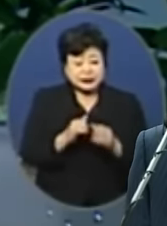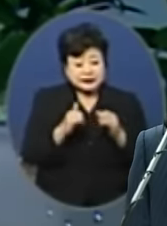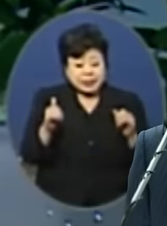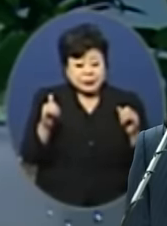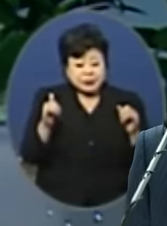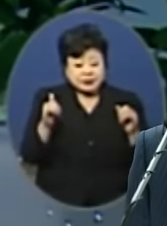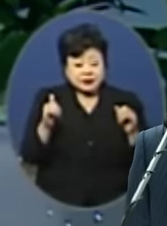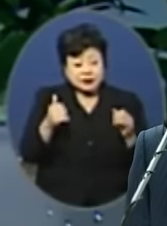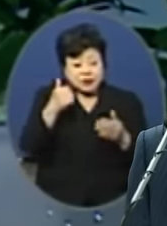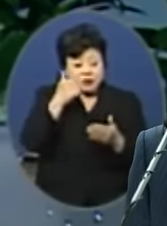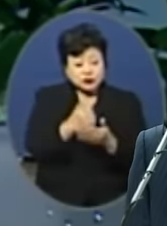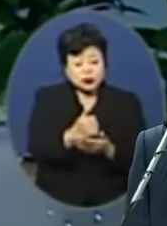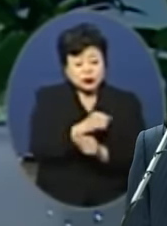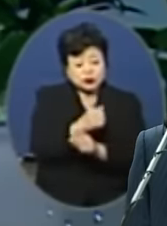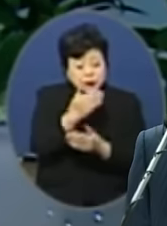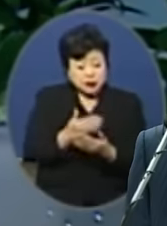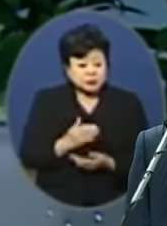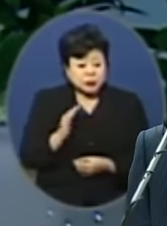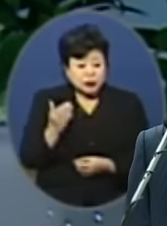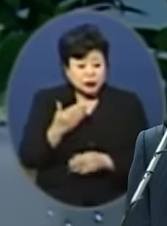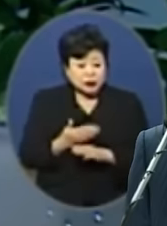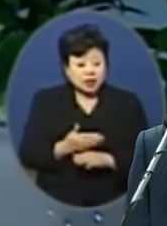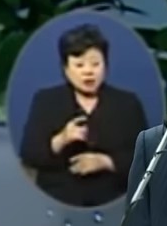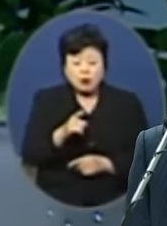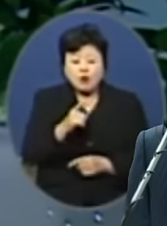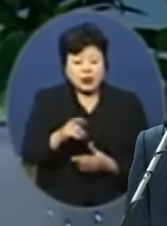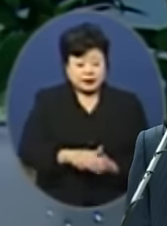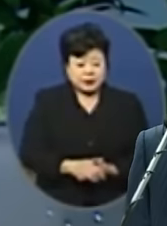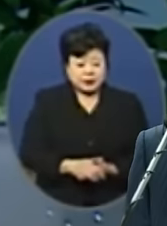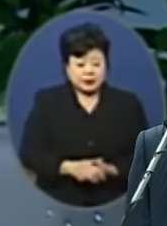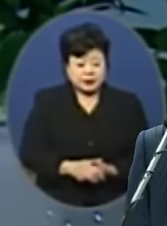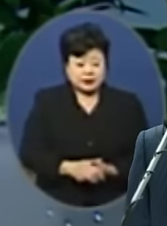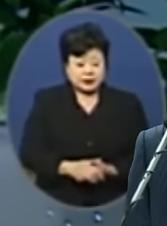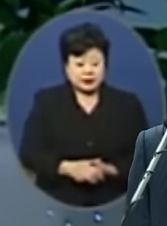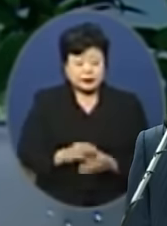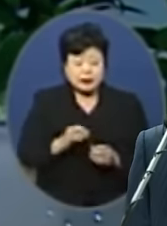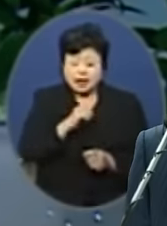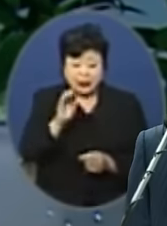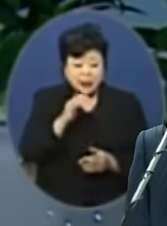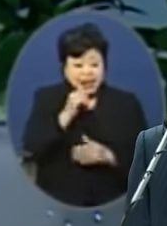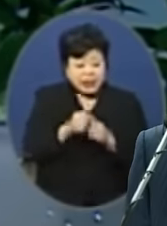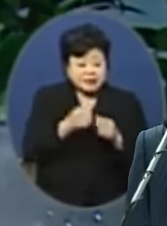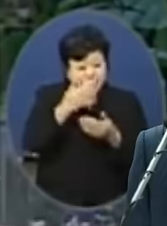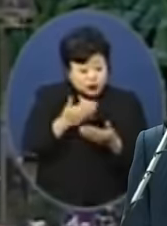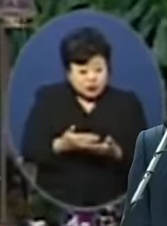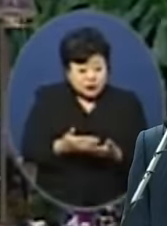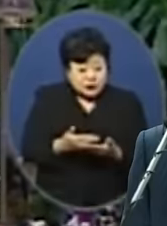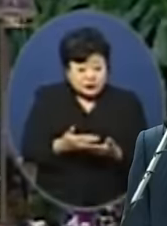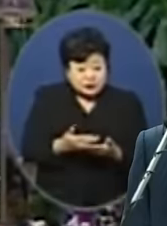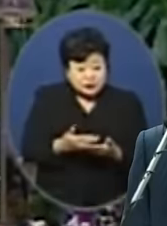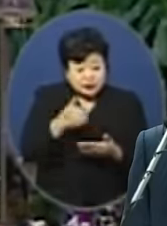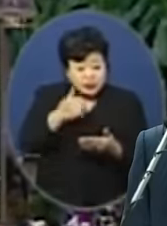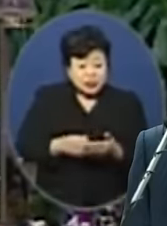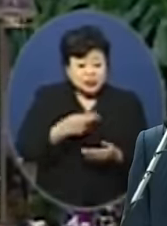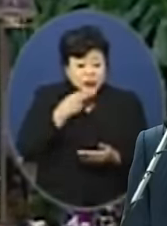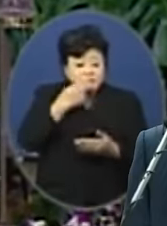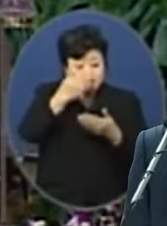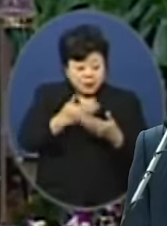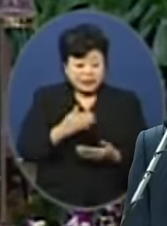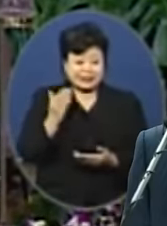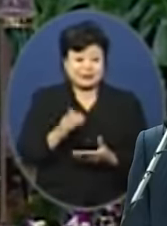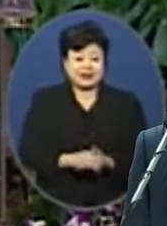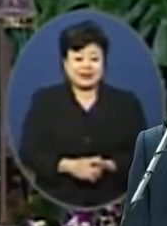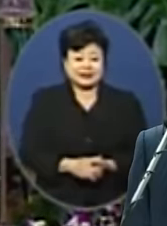사람들은 죄 용서만 받았으면 되었지 다른 것은 무슨 소리 하느냐, 그런 소리 해서 안 되는 것입니다. 하나님이 주신 것은 남김없이 우리가 받아 누려야